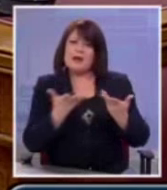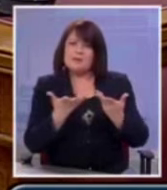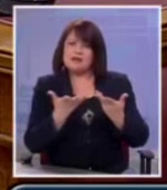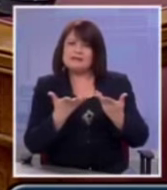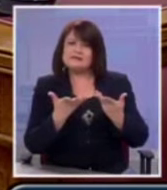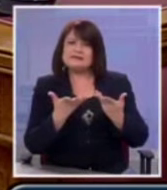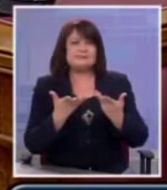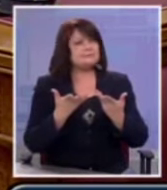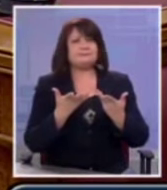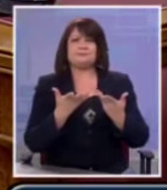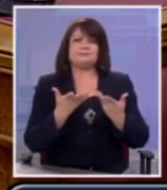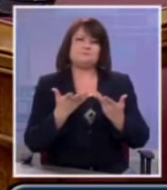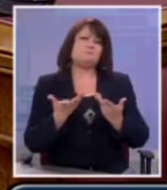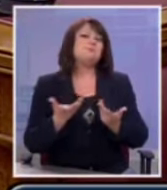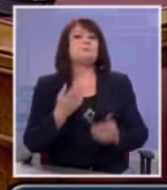μου δεν είναι πάρα πολύ